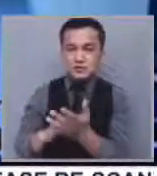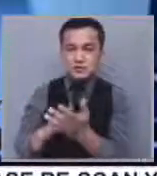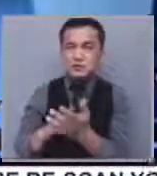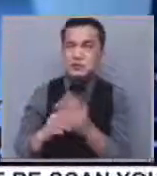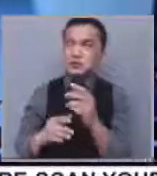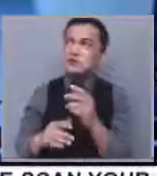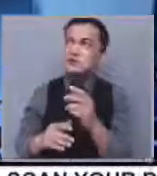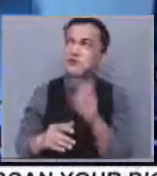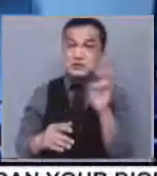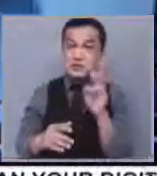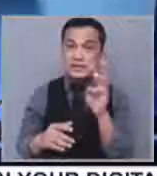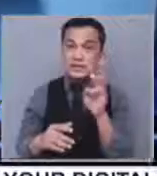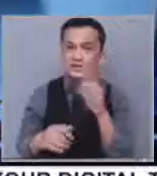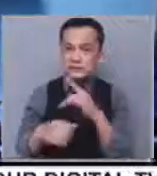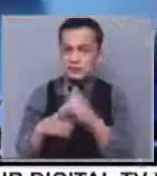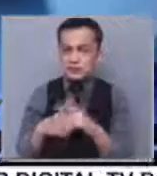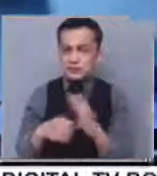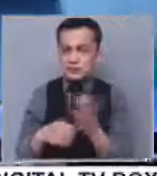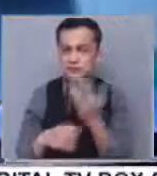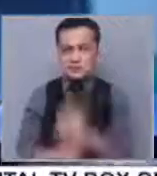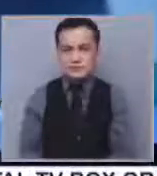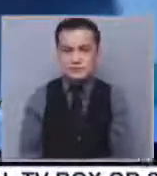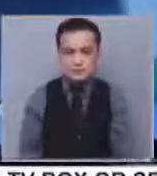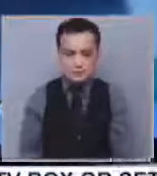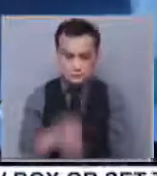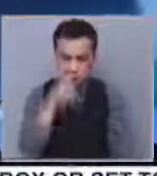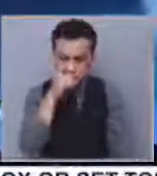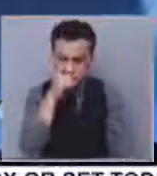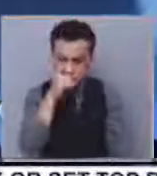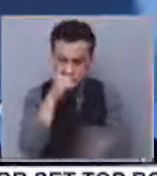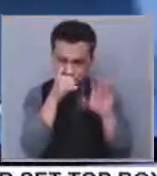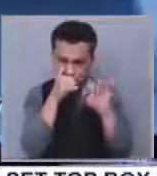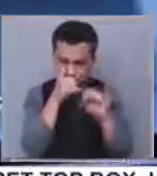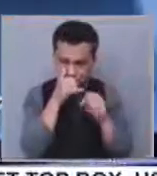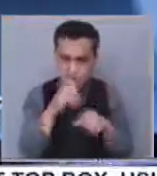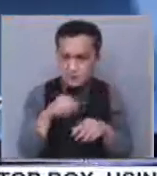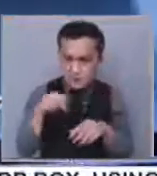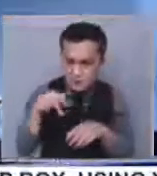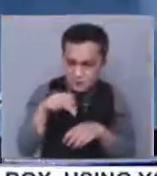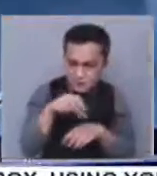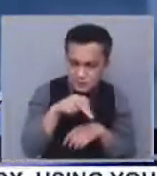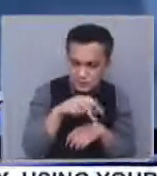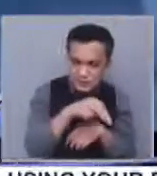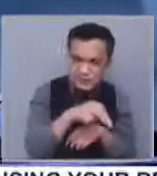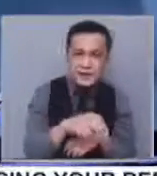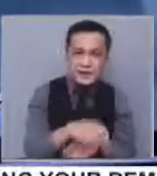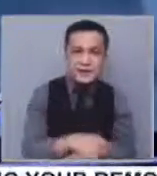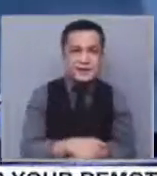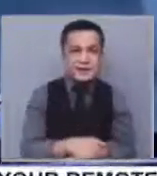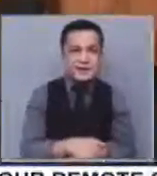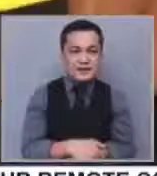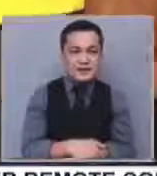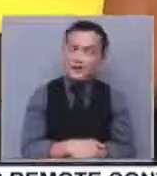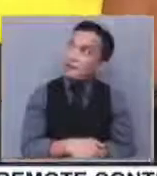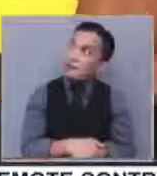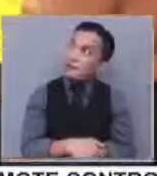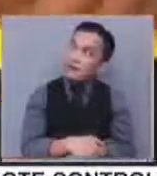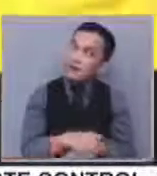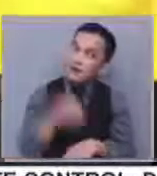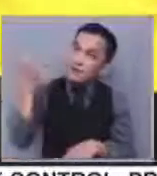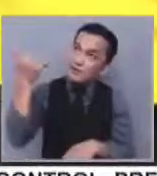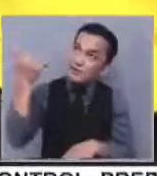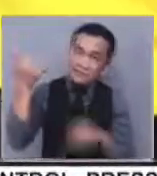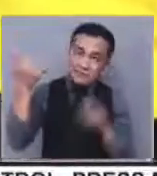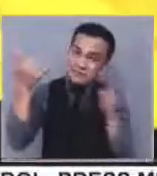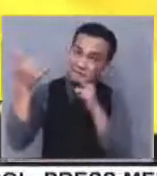araw. Nakunan pa sa CCTV ang pagdaan sa hallway ng isa sa mga salarin na napatingin pa sa kamera.